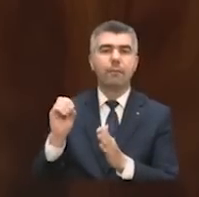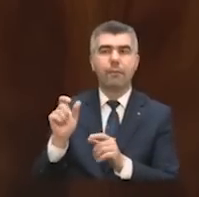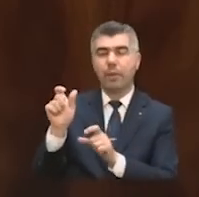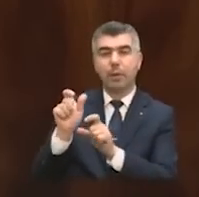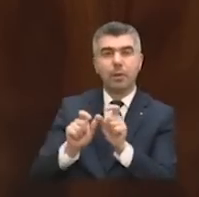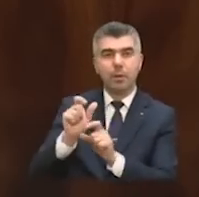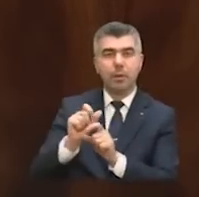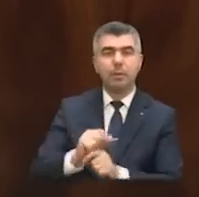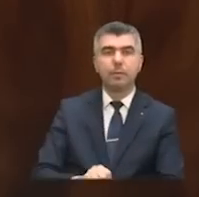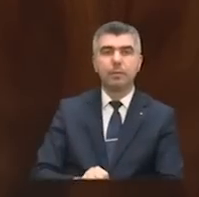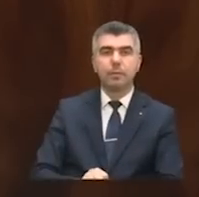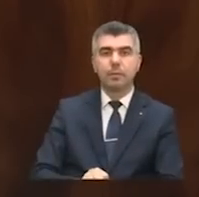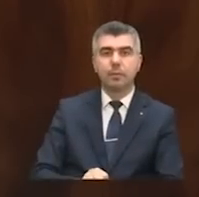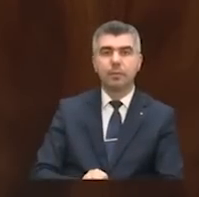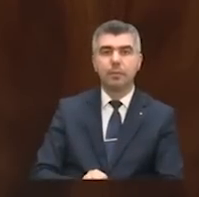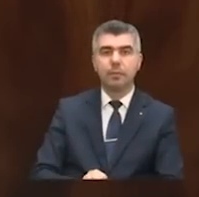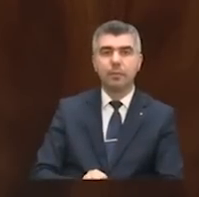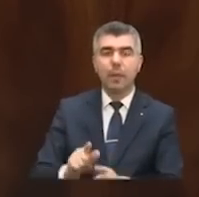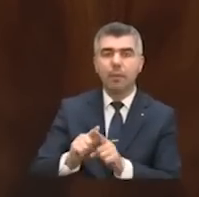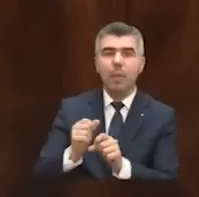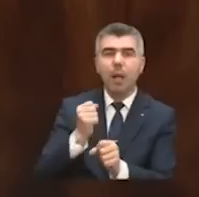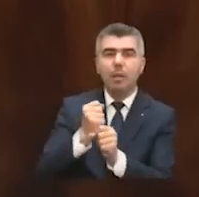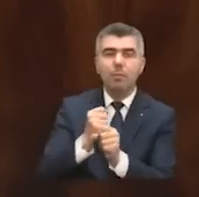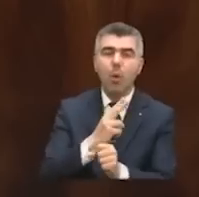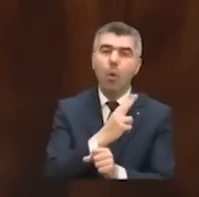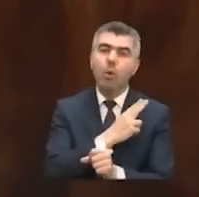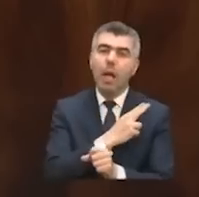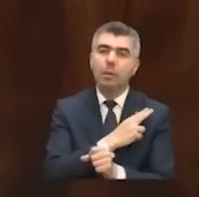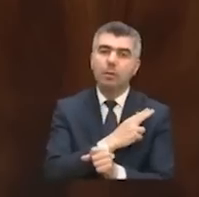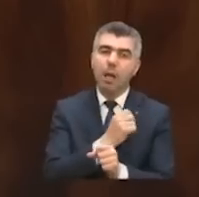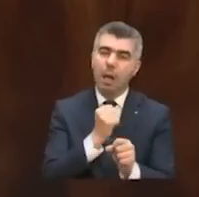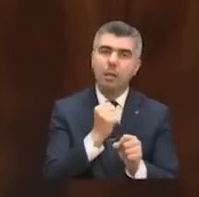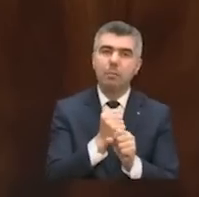يعني يكونوا كيشتغلوا كاساتذه باحثين،